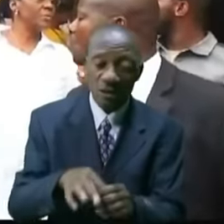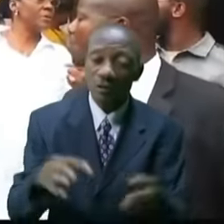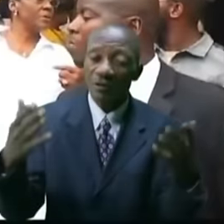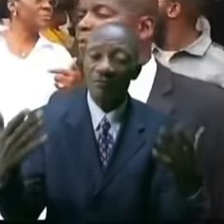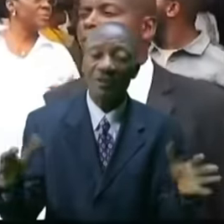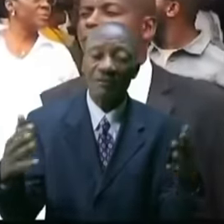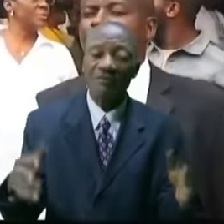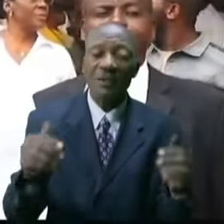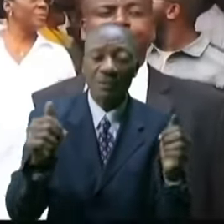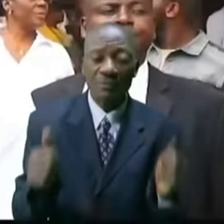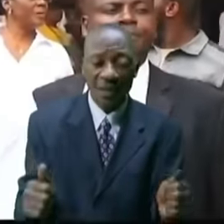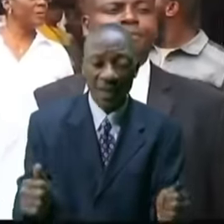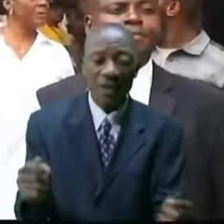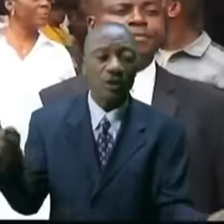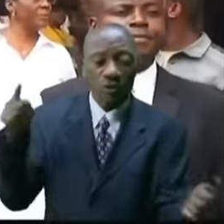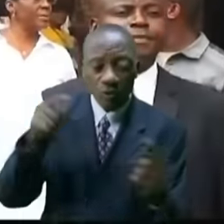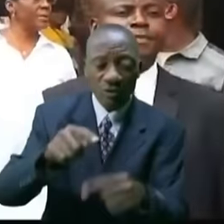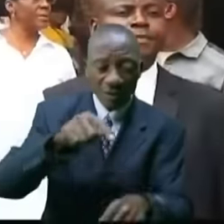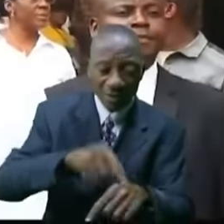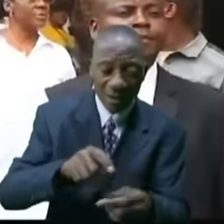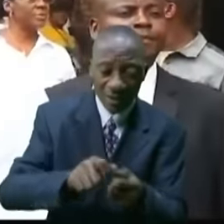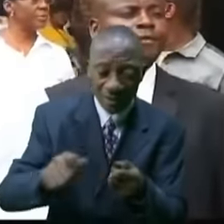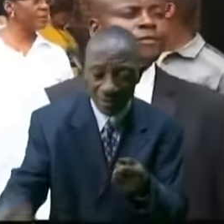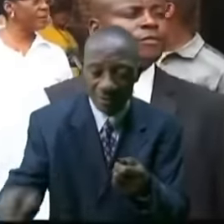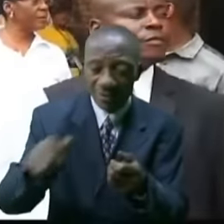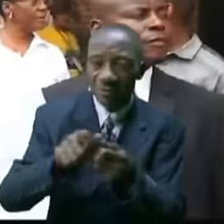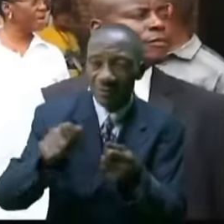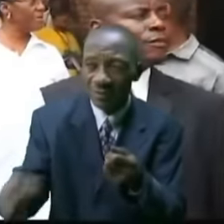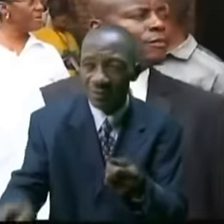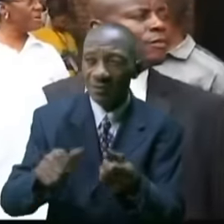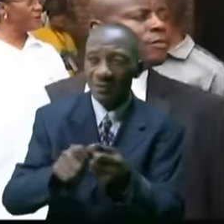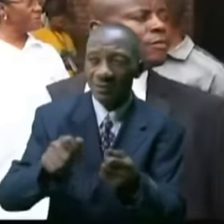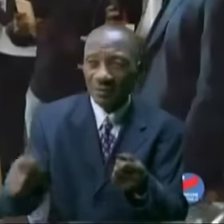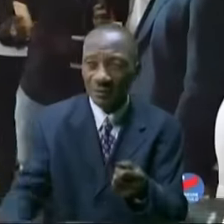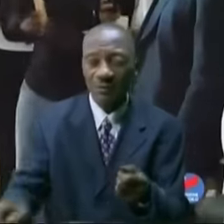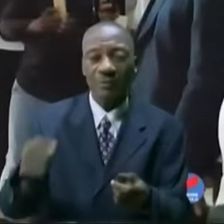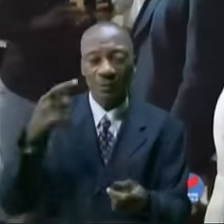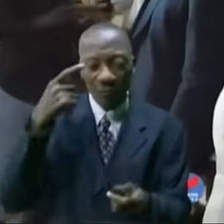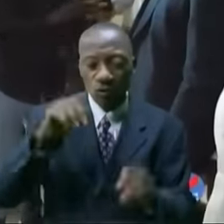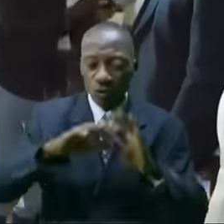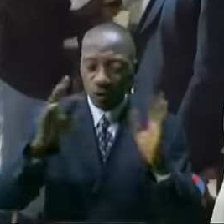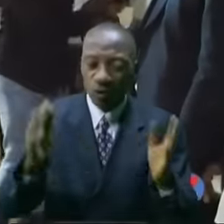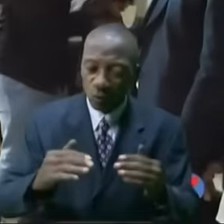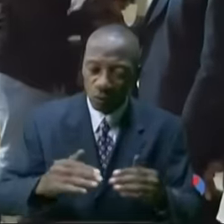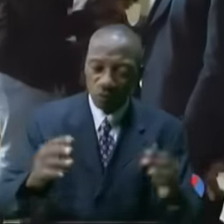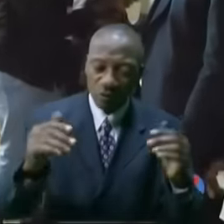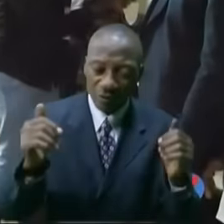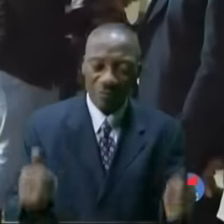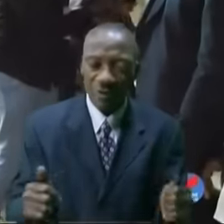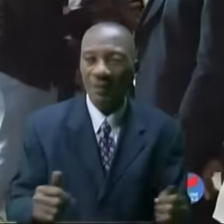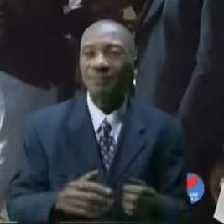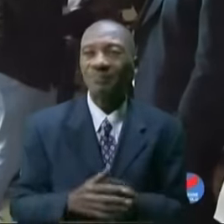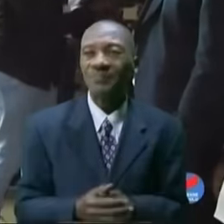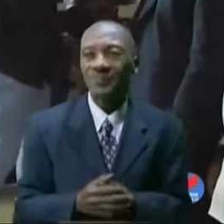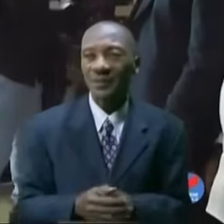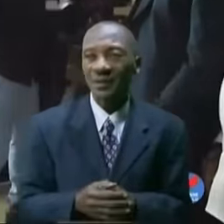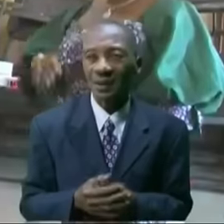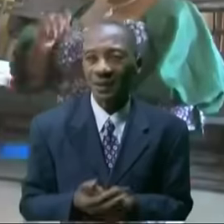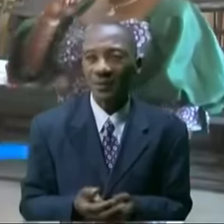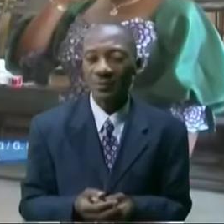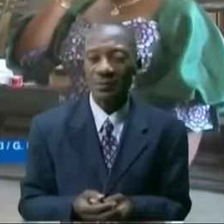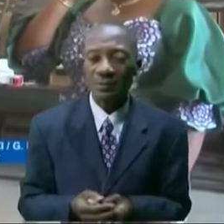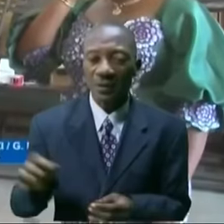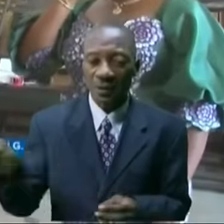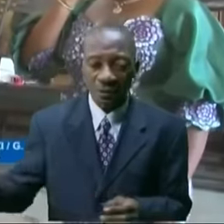de dépouillement et l'affichage des élections bureau de vote par bureau de vote. Les dépôts des bulletins dans les urnes, c'est